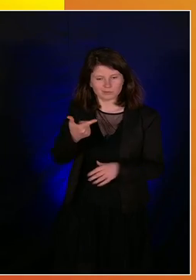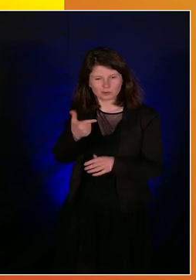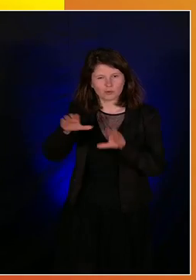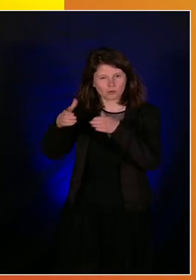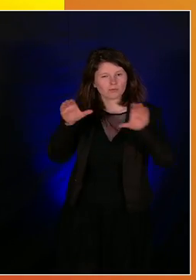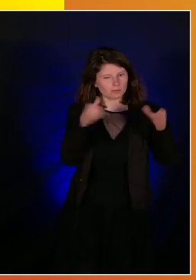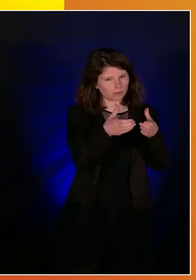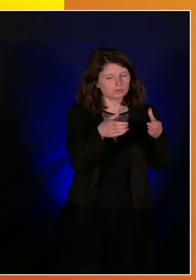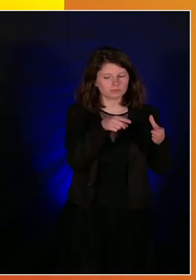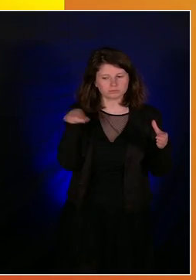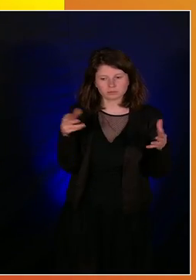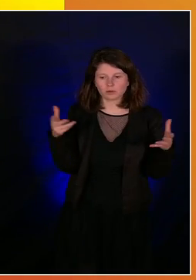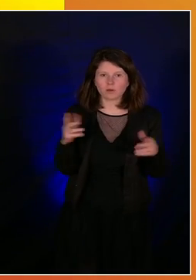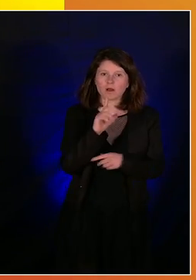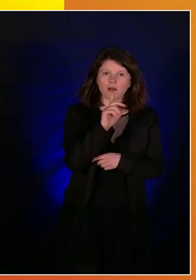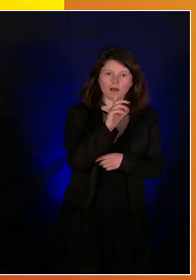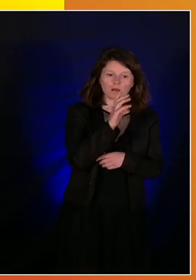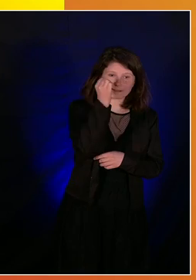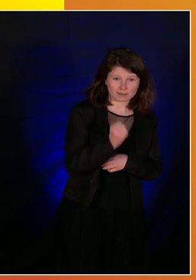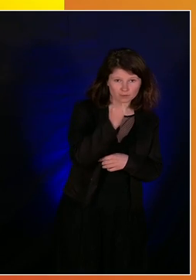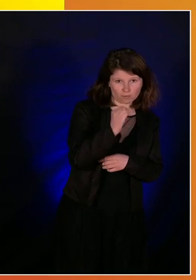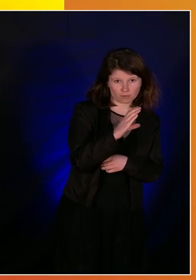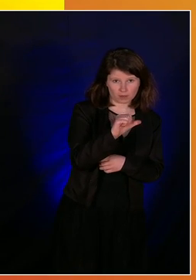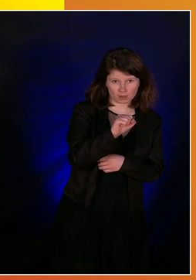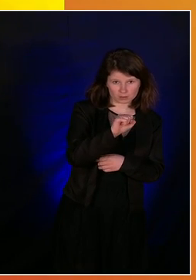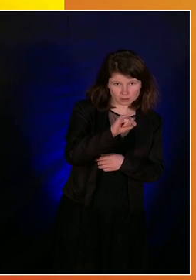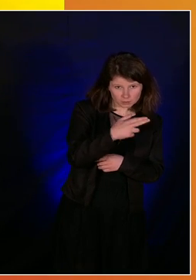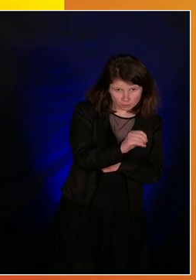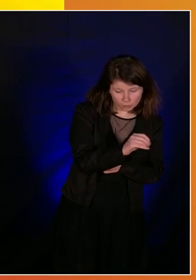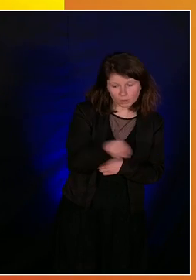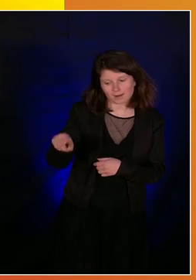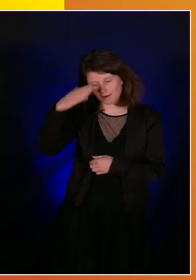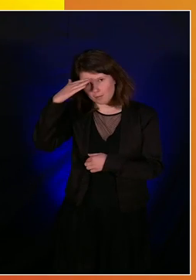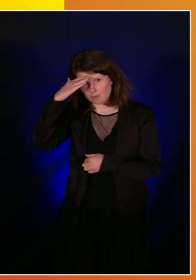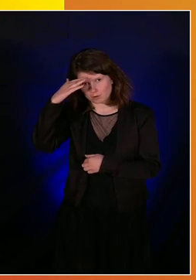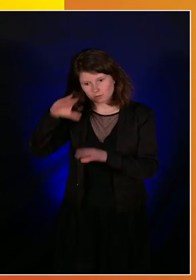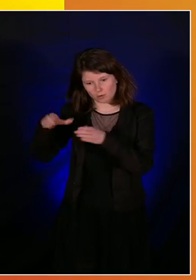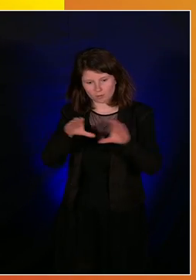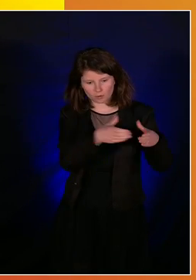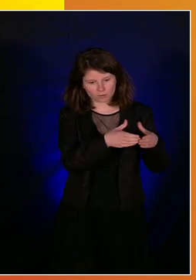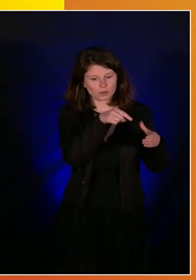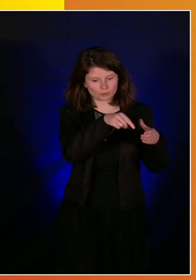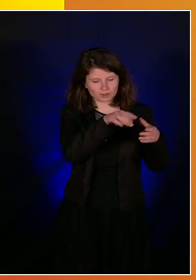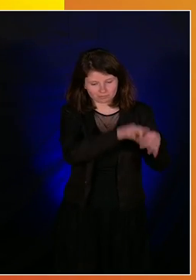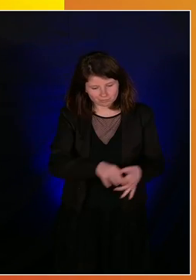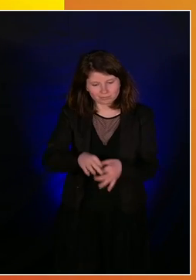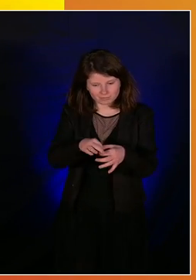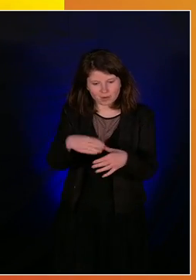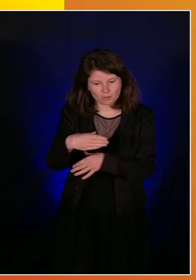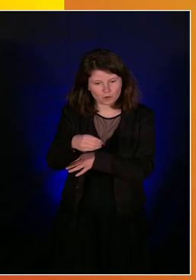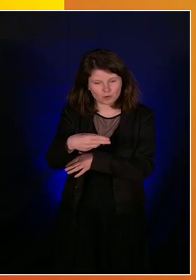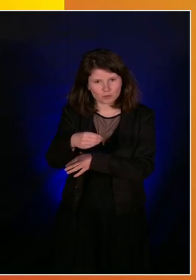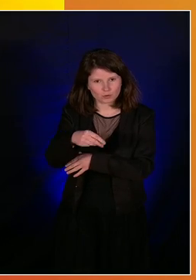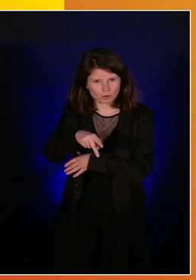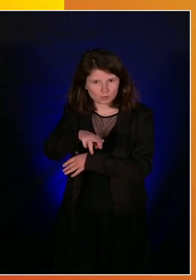il s'agit du groupe Casino auquel appartient Monoprix et du groupe La Poste ces deux groupes ils entretiennent de longu date